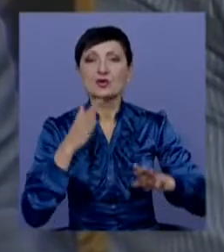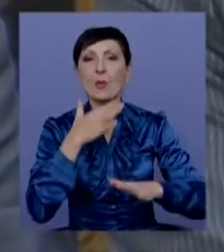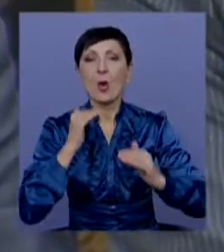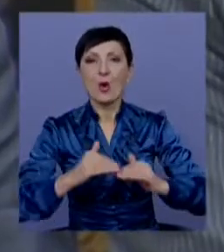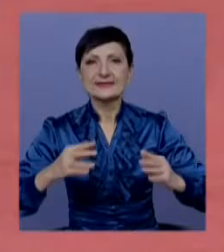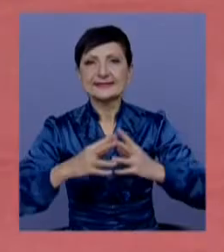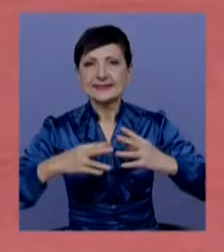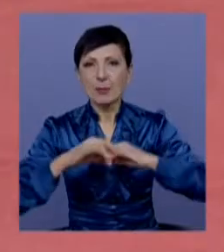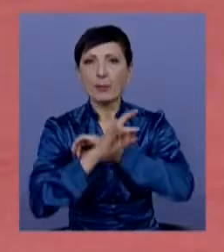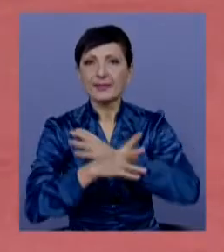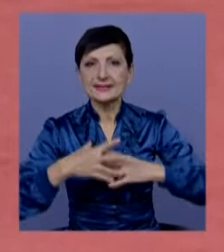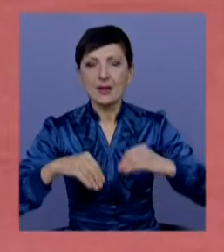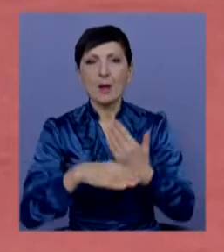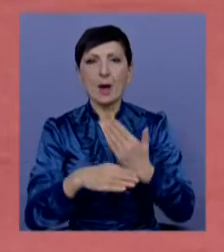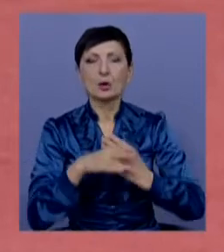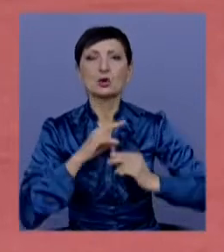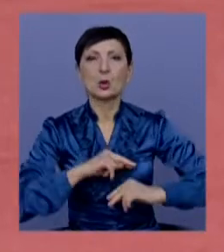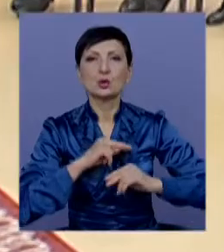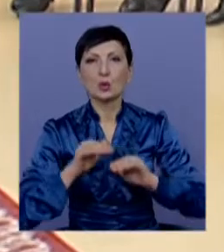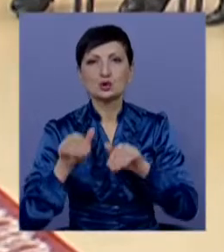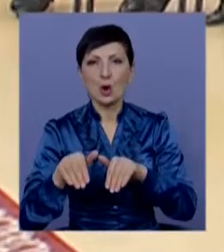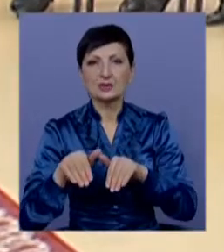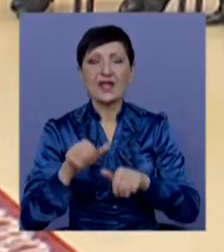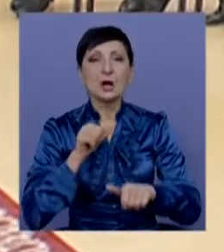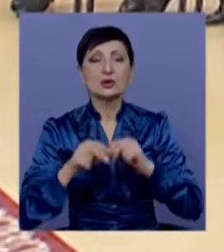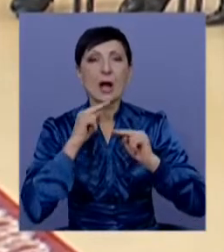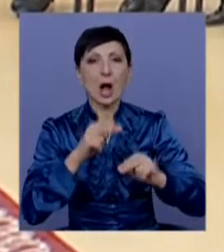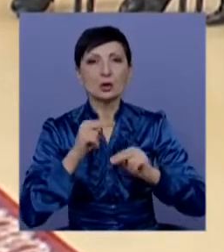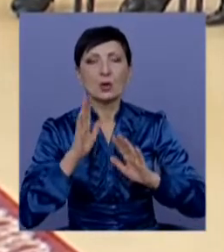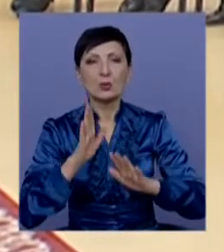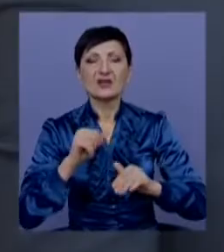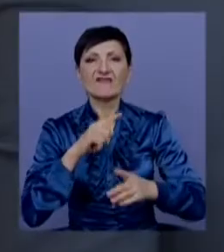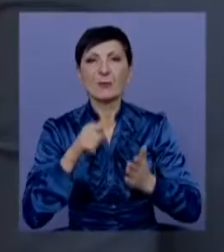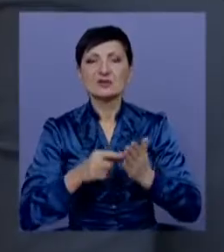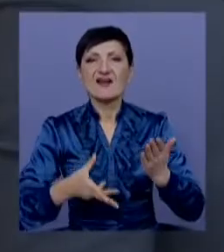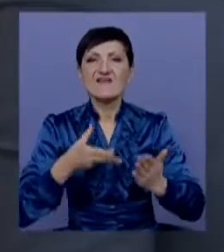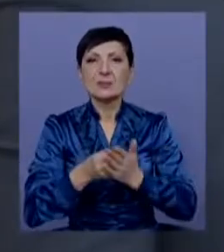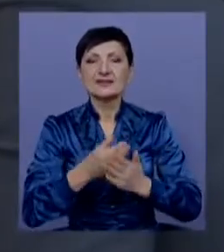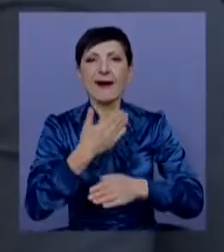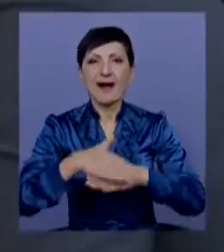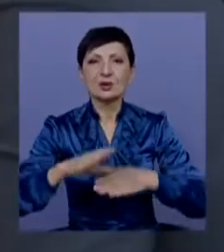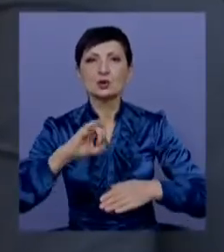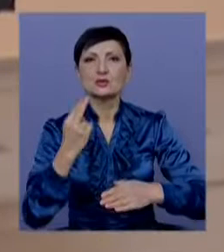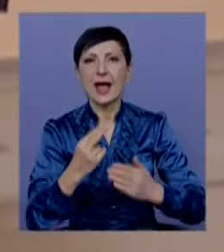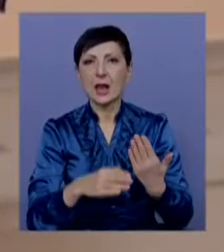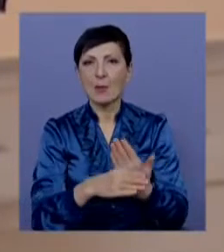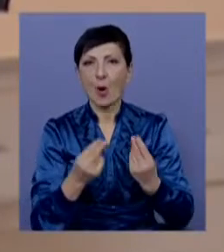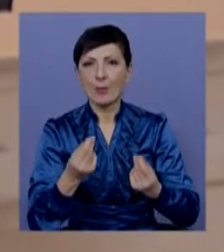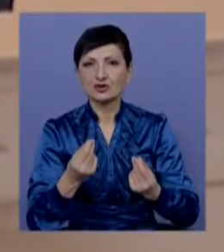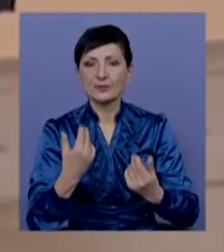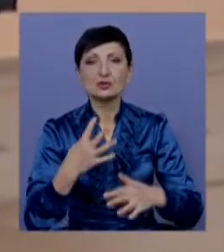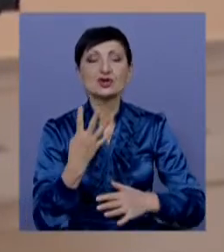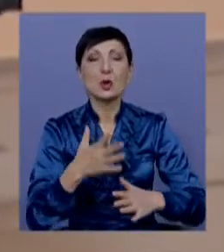и малообеспеченным семьям помогут с трудоустройством. Под особым контролем будут и вопросы выплаты адресно-социальной помощи. Уже в